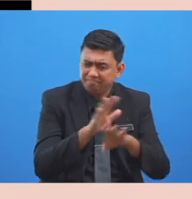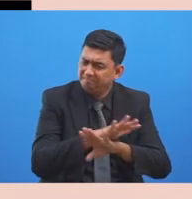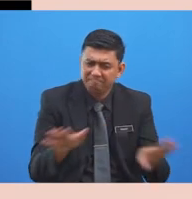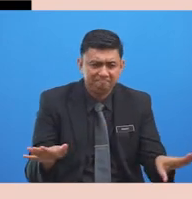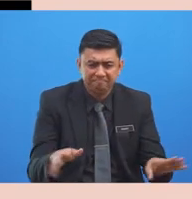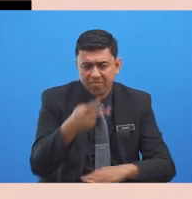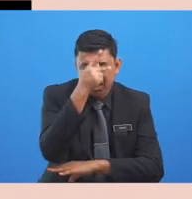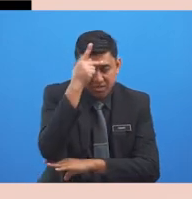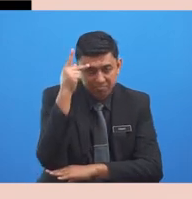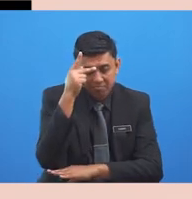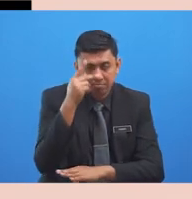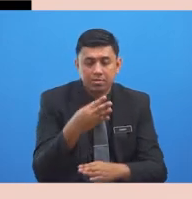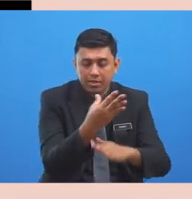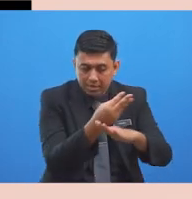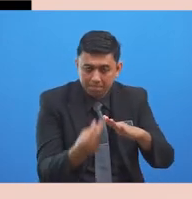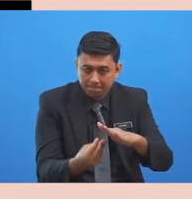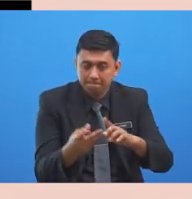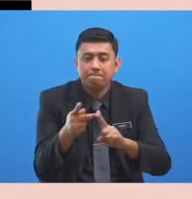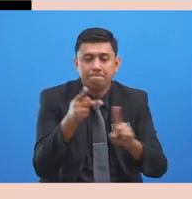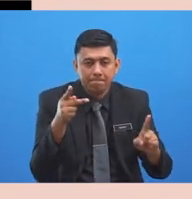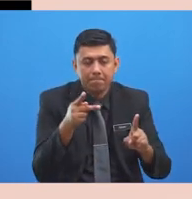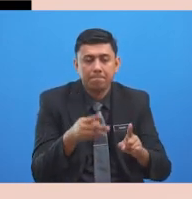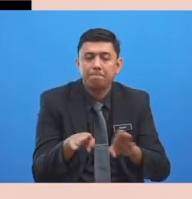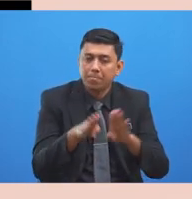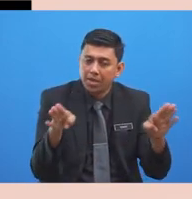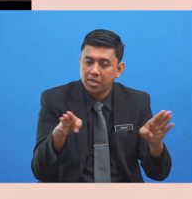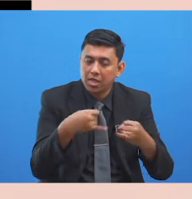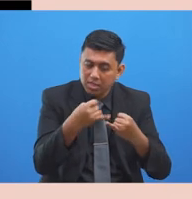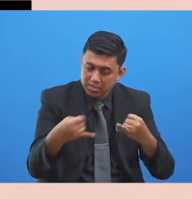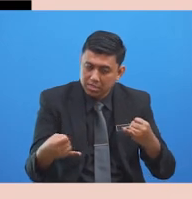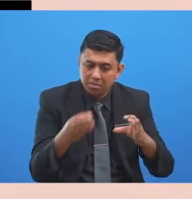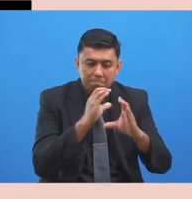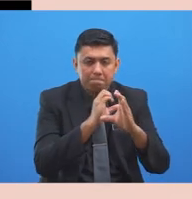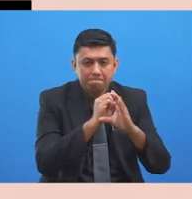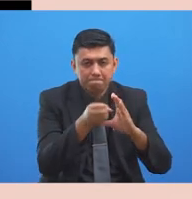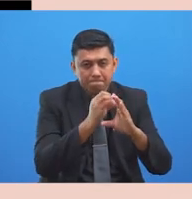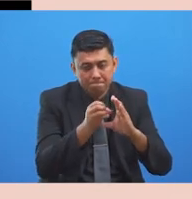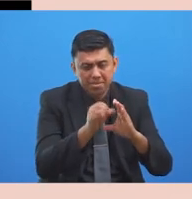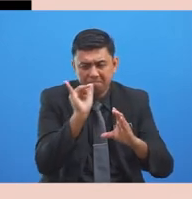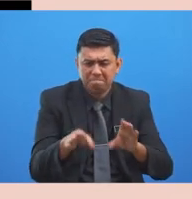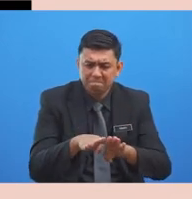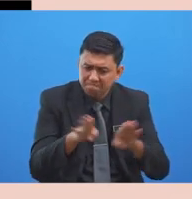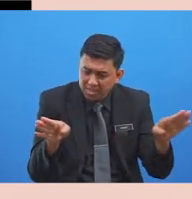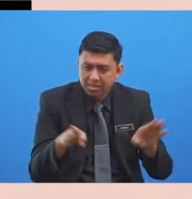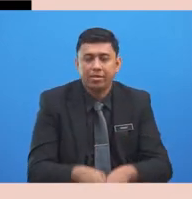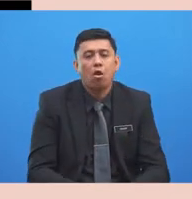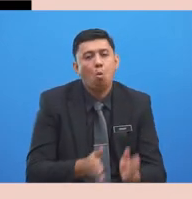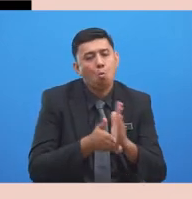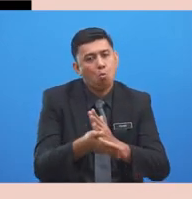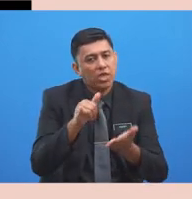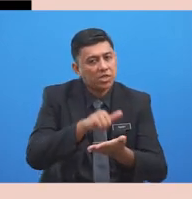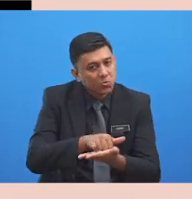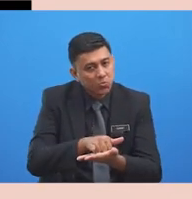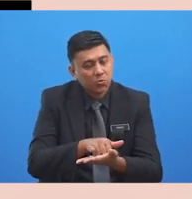Tidak, kerana input terdiri daripada pelbagai jenis data yang berbeza. Oleh itu,